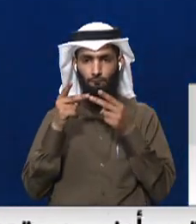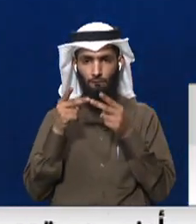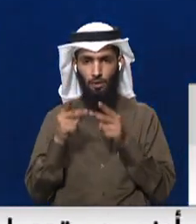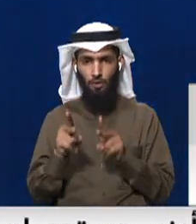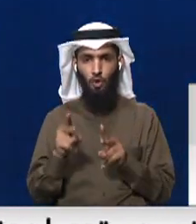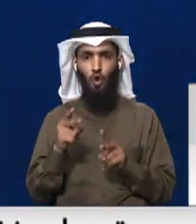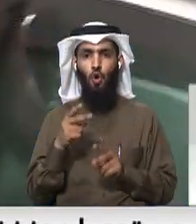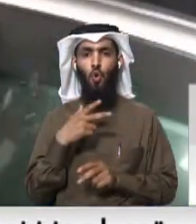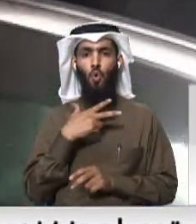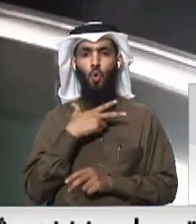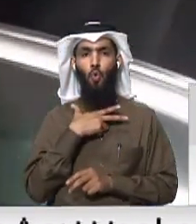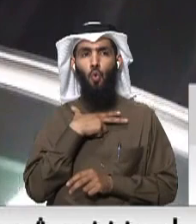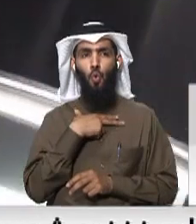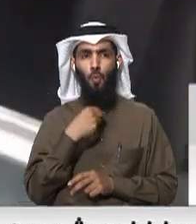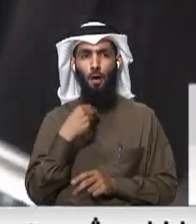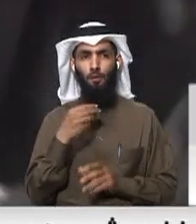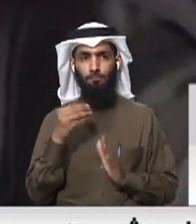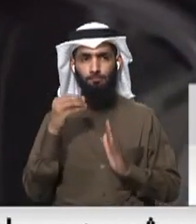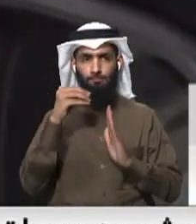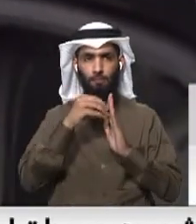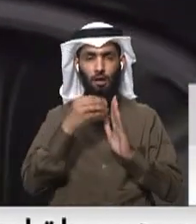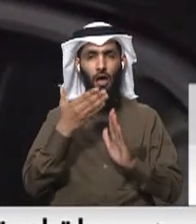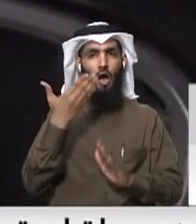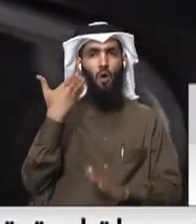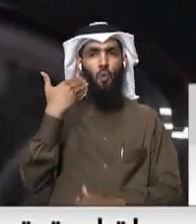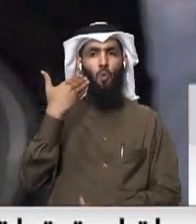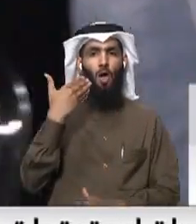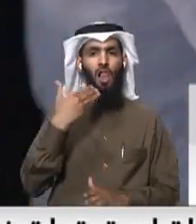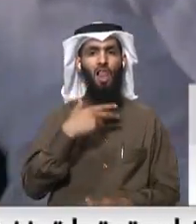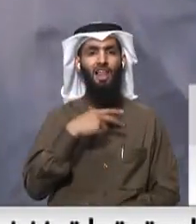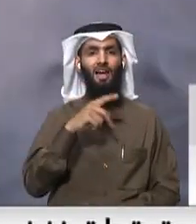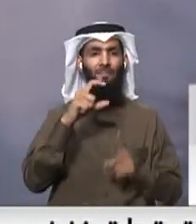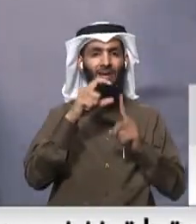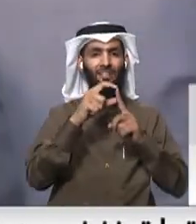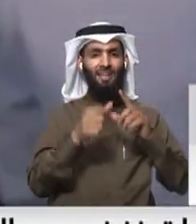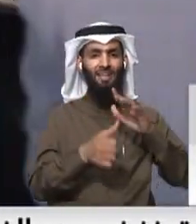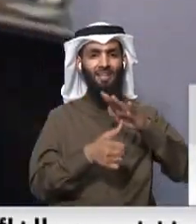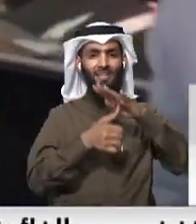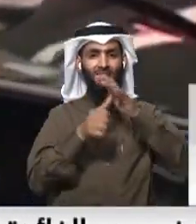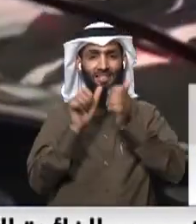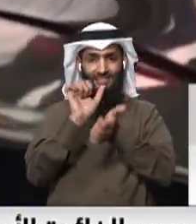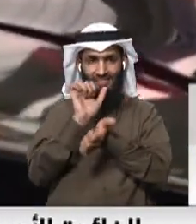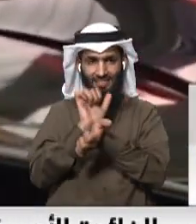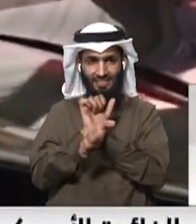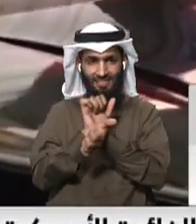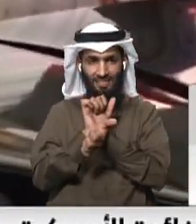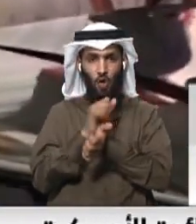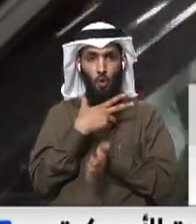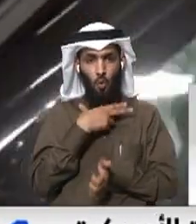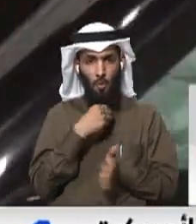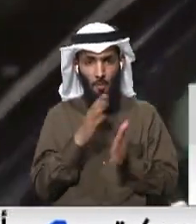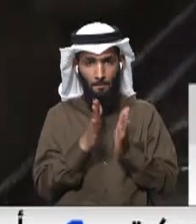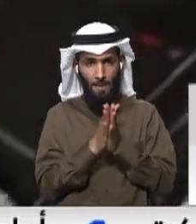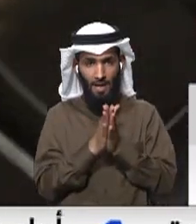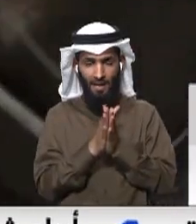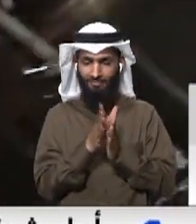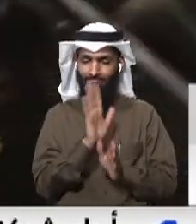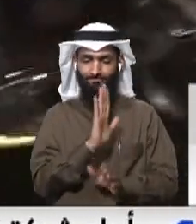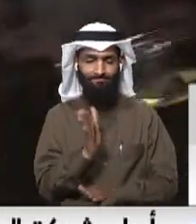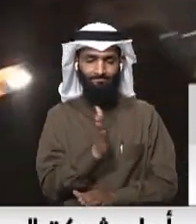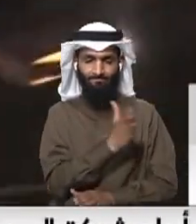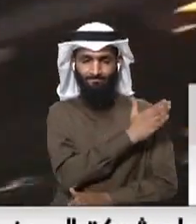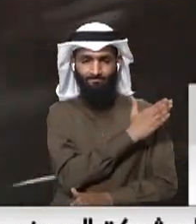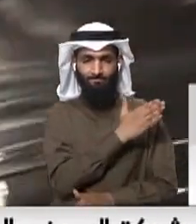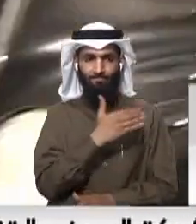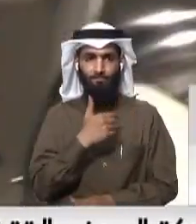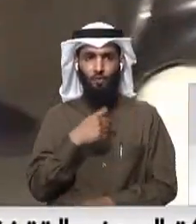رئيس الوزراء السابق المسجون عمران خان، وذلك رغم تصدرهم نتائج الانتخابات التشريعية. وأعلن